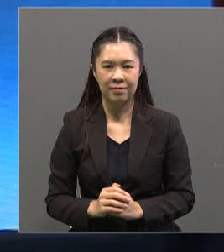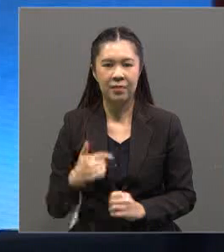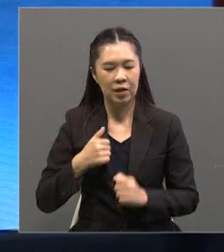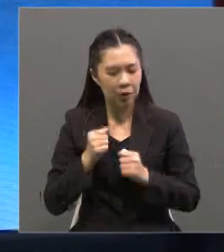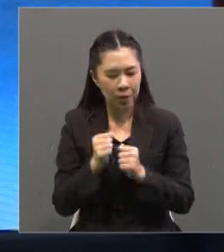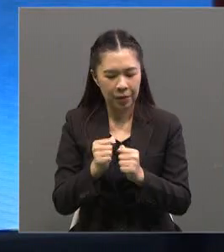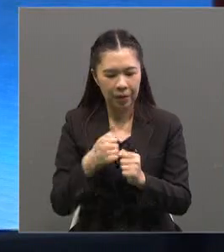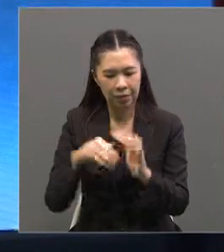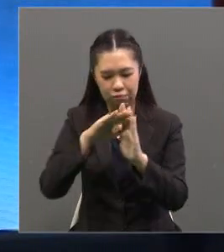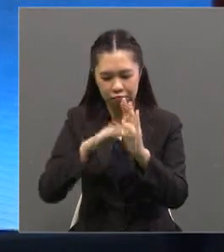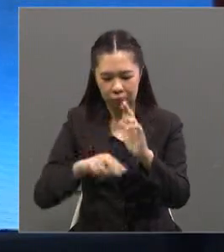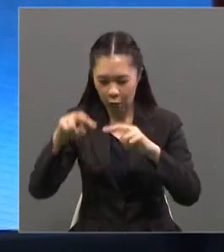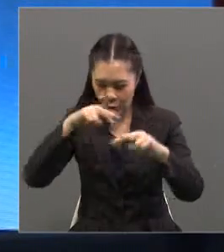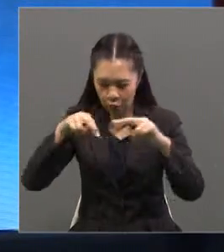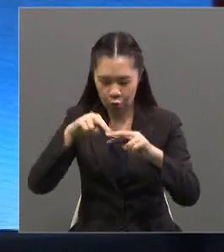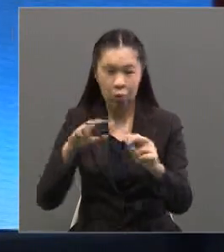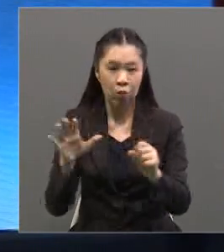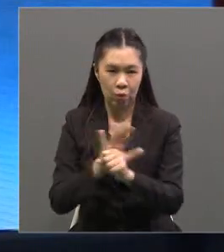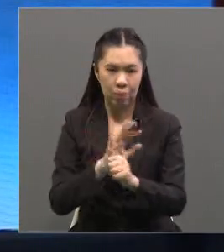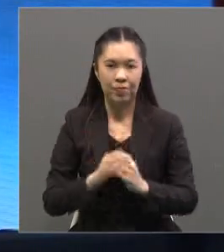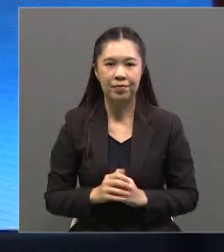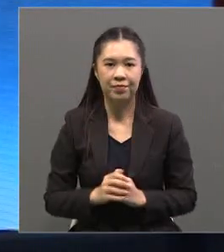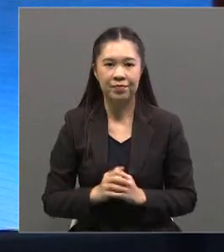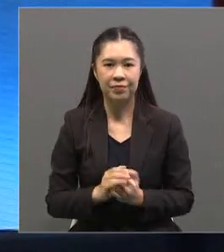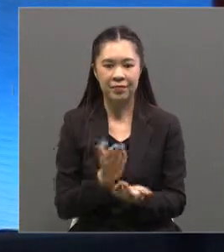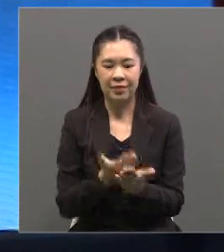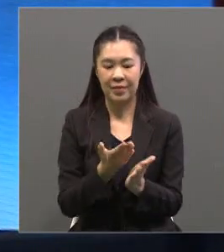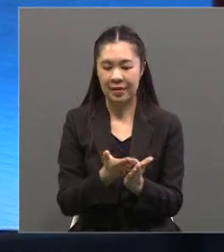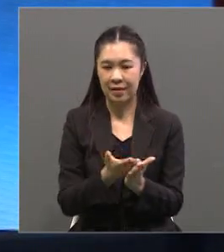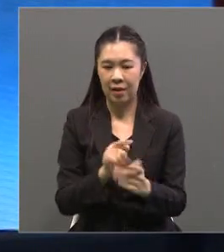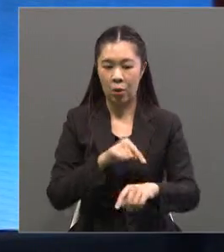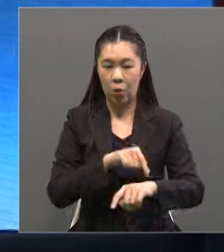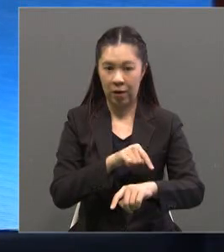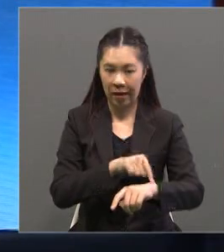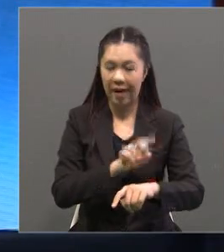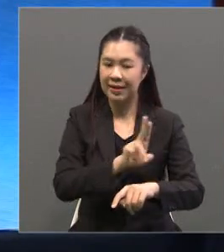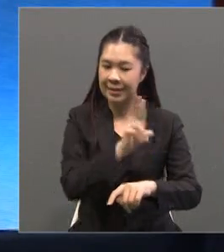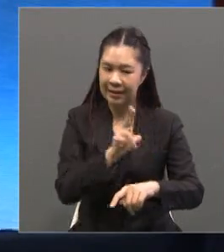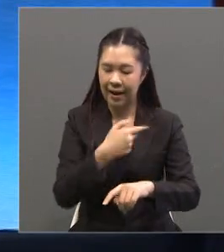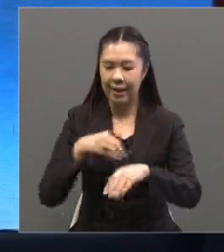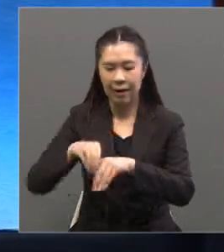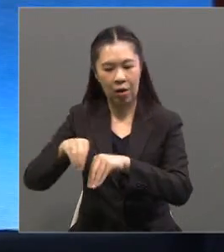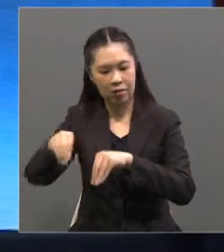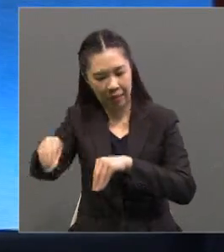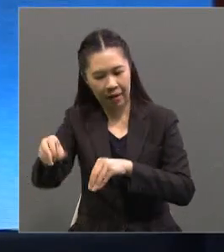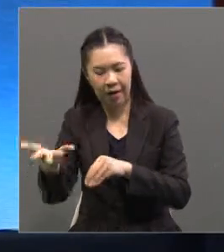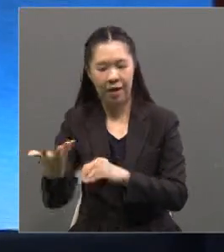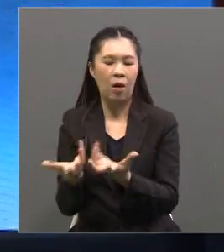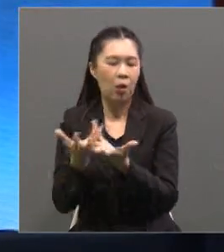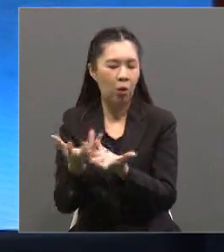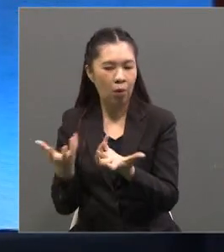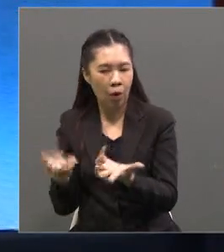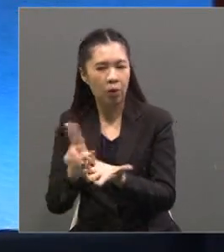องทุกมิติตรงนี้เรื่องของการระยะเวลาในการใช้เรื่องระยะทางในการใช้นะครับเรื่องประเภทสินค้าในการใช้ก็สำคั